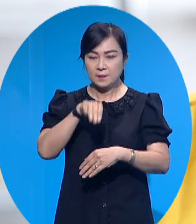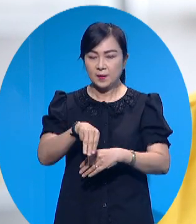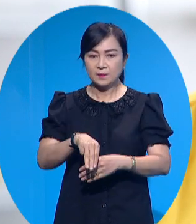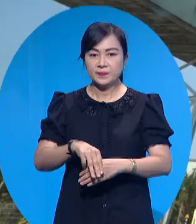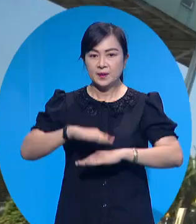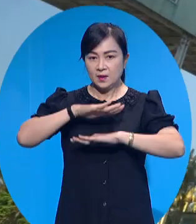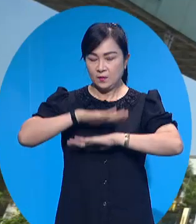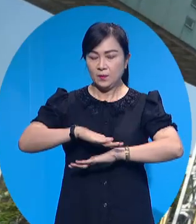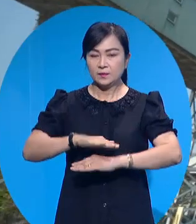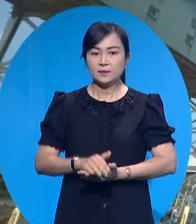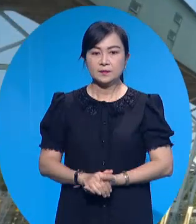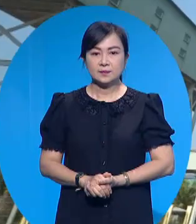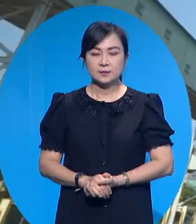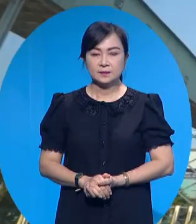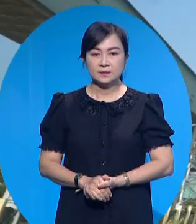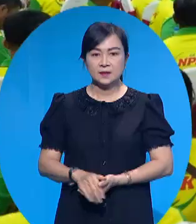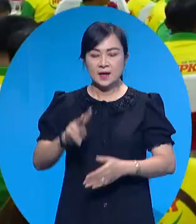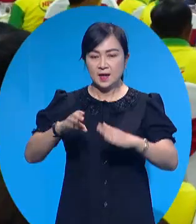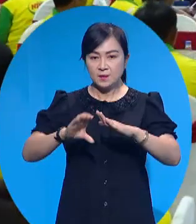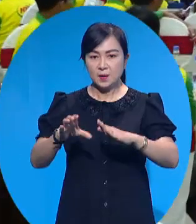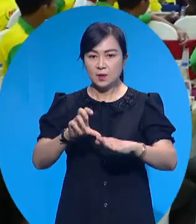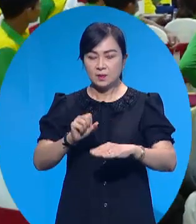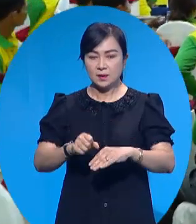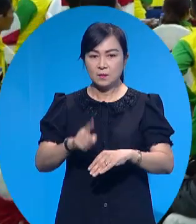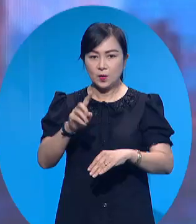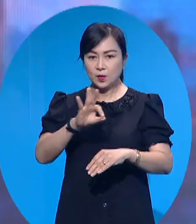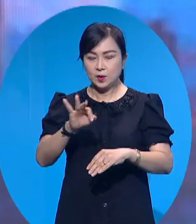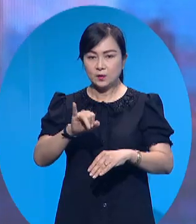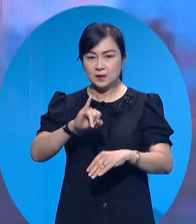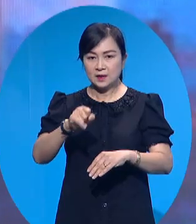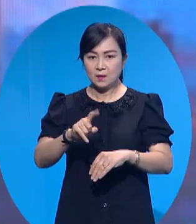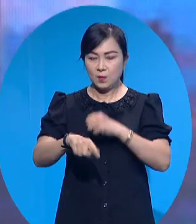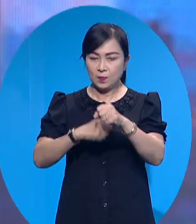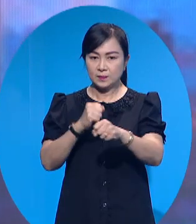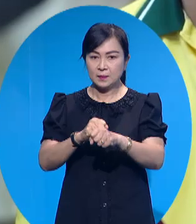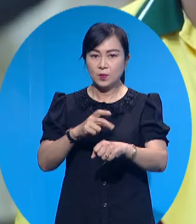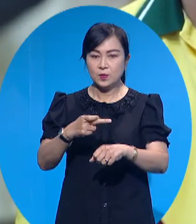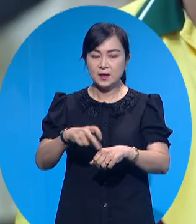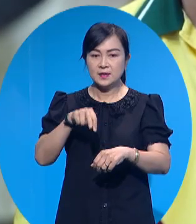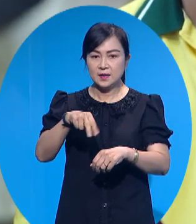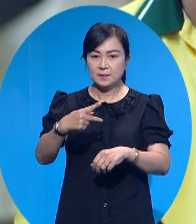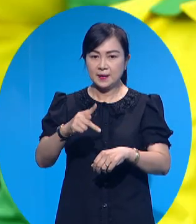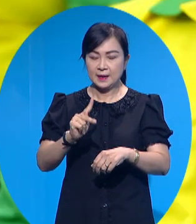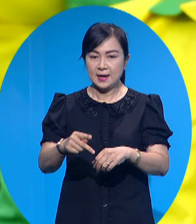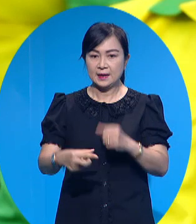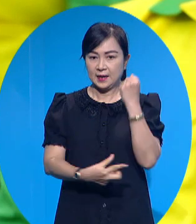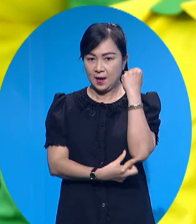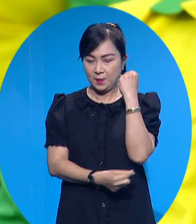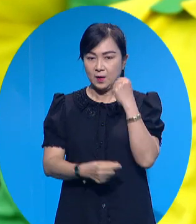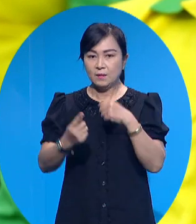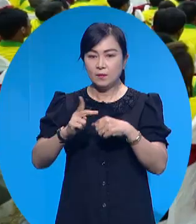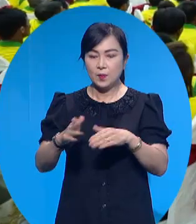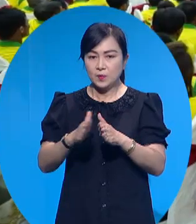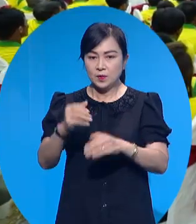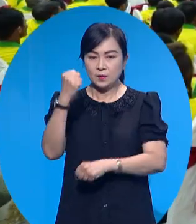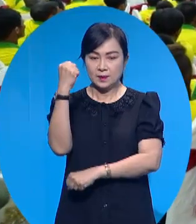hiệu quả mà. Hiện hai nhà máy có tổng công suất hơn 1 triệu tấn phân bón hàng năm Ure và NBK Cà Mau, phù hợp với nhiều loại cây